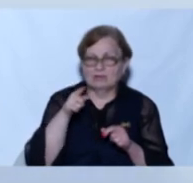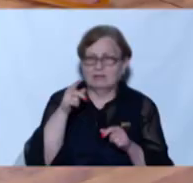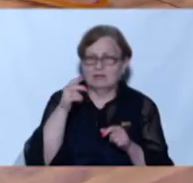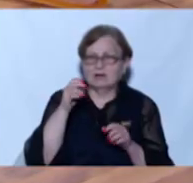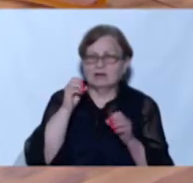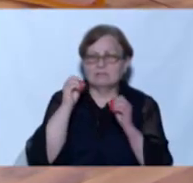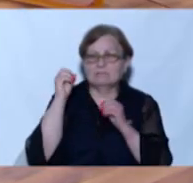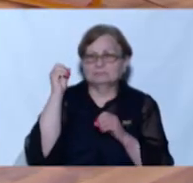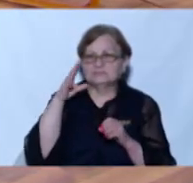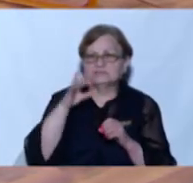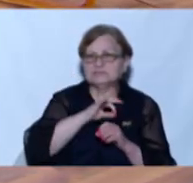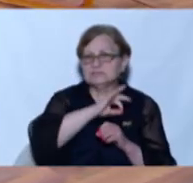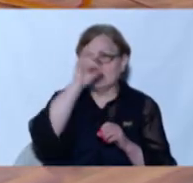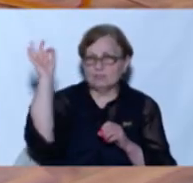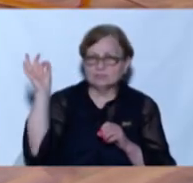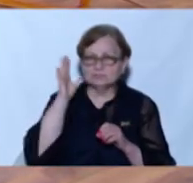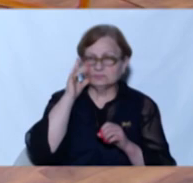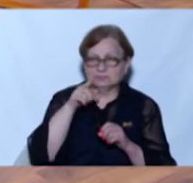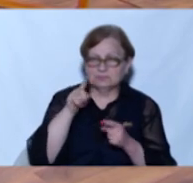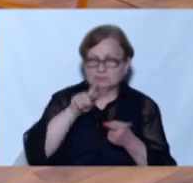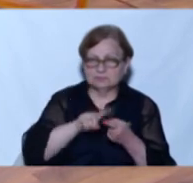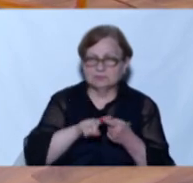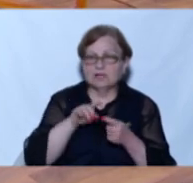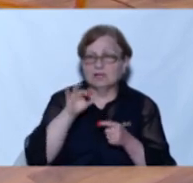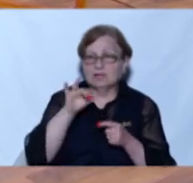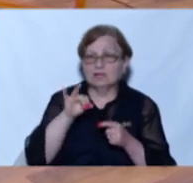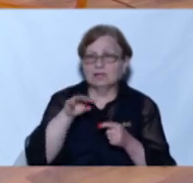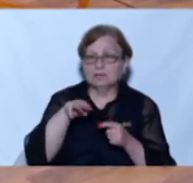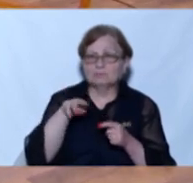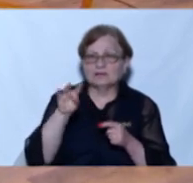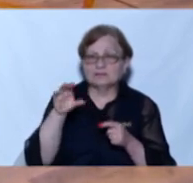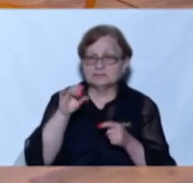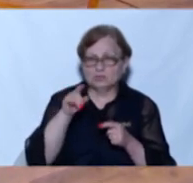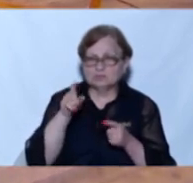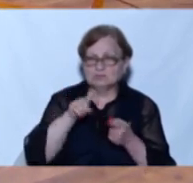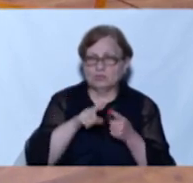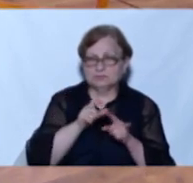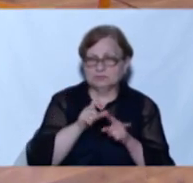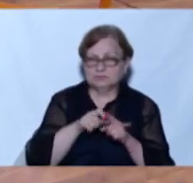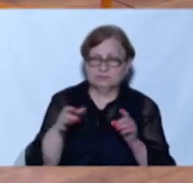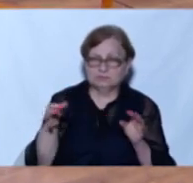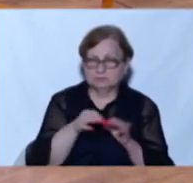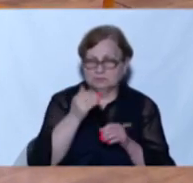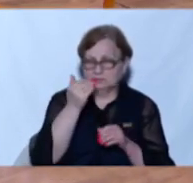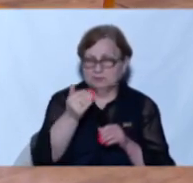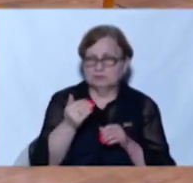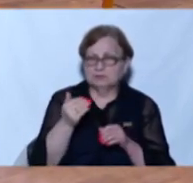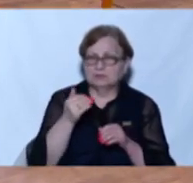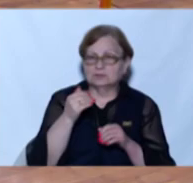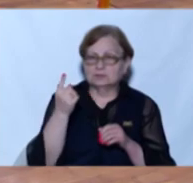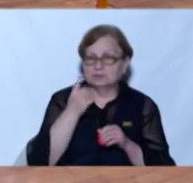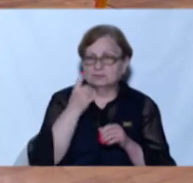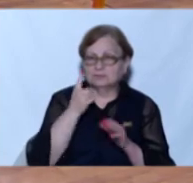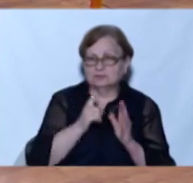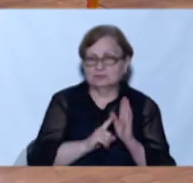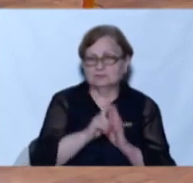ამოსვლის დროს, სწორედ ამას უკავშირდება თვითონ სიტყვა იმპრესიონიზმის გაჩენაც და იმპრესიონისტული სტილი პირველად